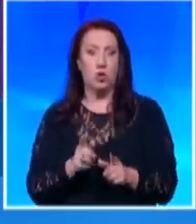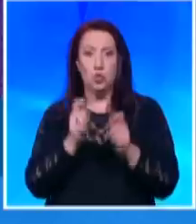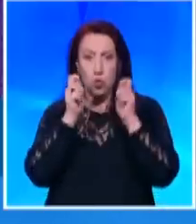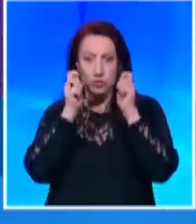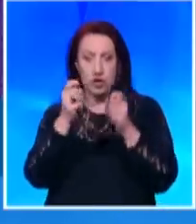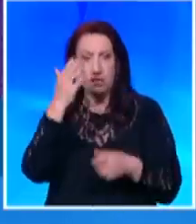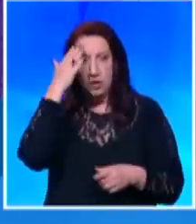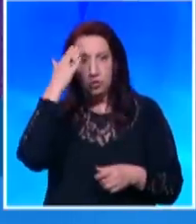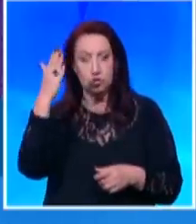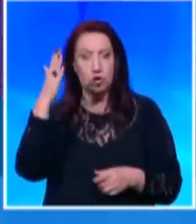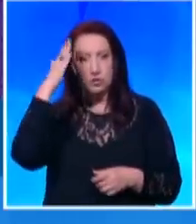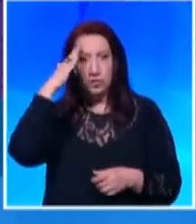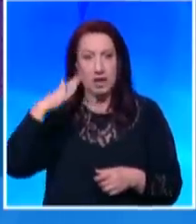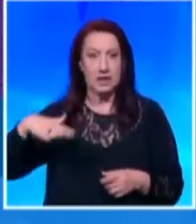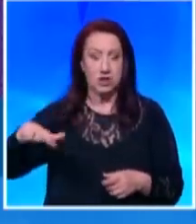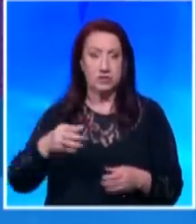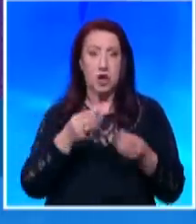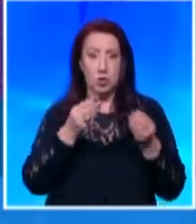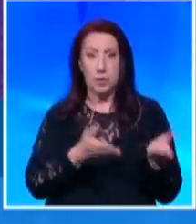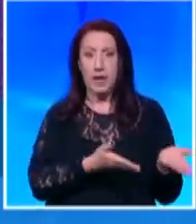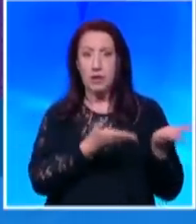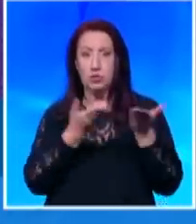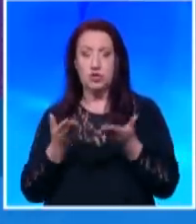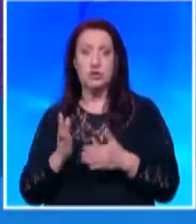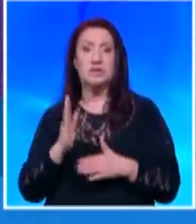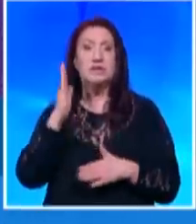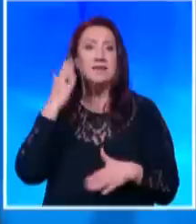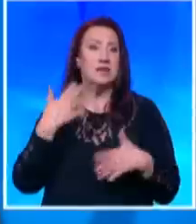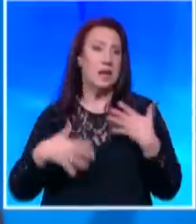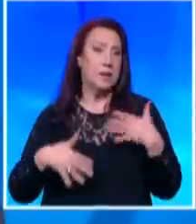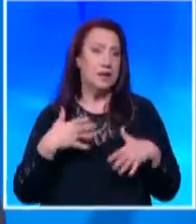нейните граждани, е добре дошъл в Северна Македония. Пише още ведомството.